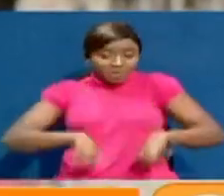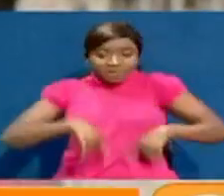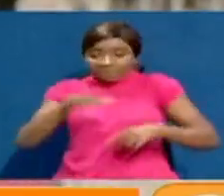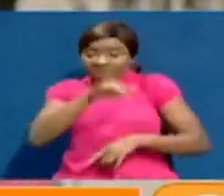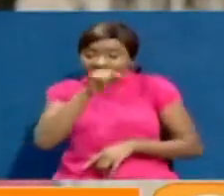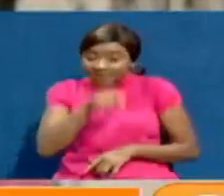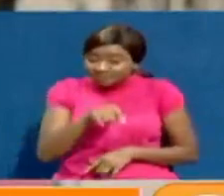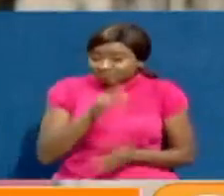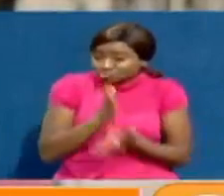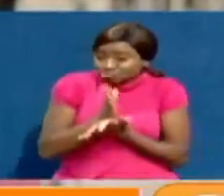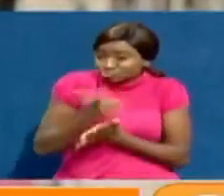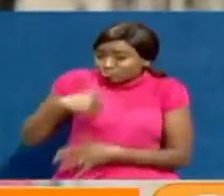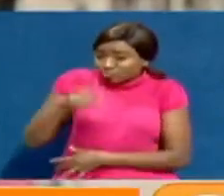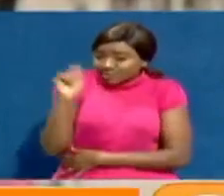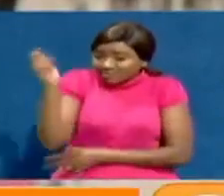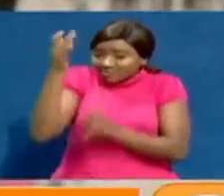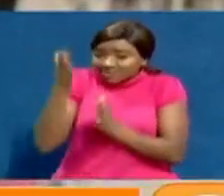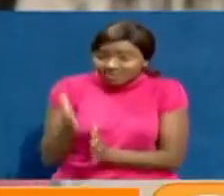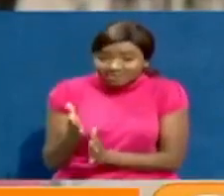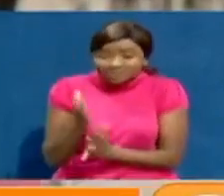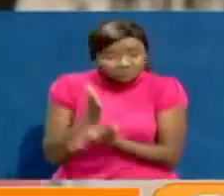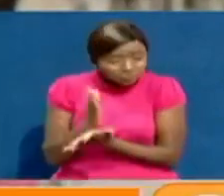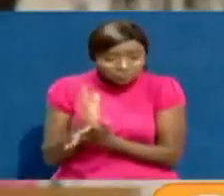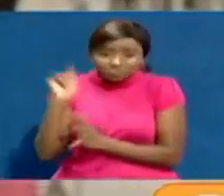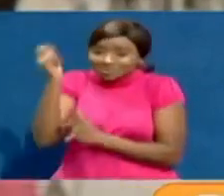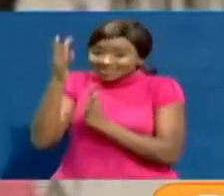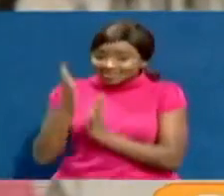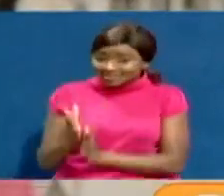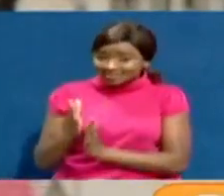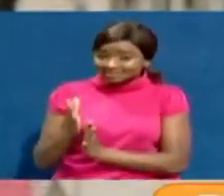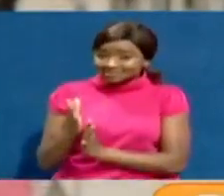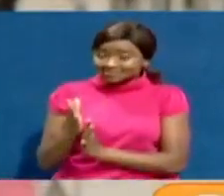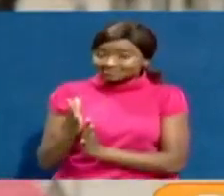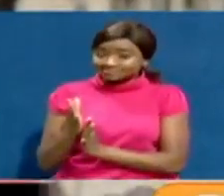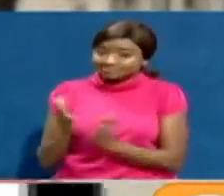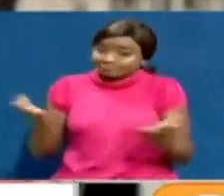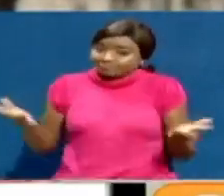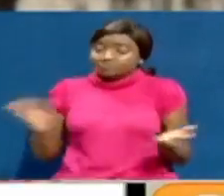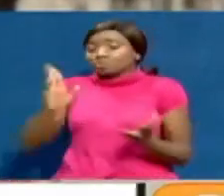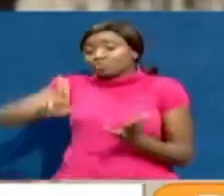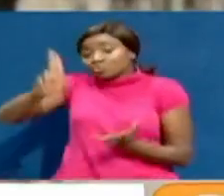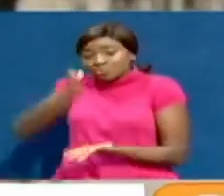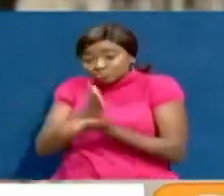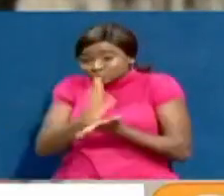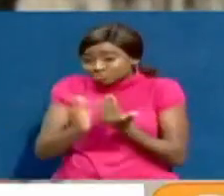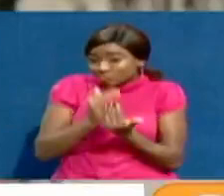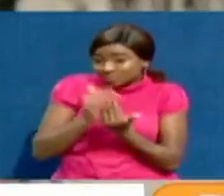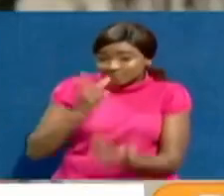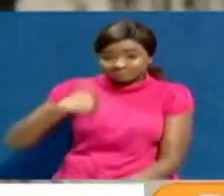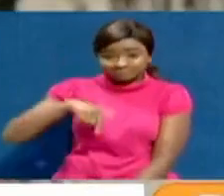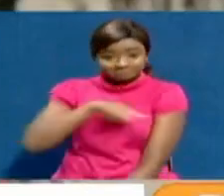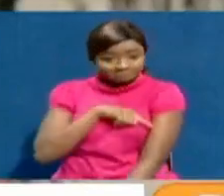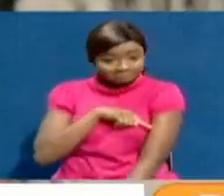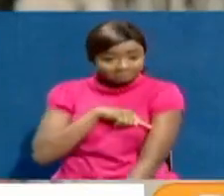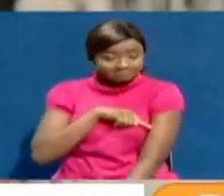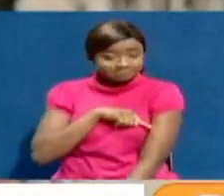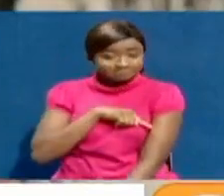Sisi ni wana Kenya kweli. Sisi ni wana Kenya kweli. Uhuru kweli anatujali.